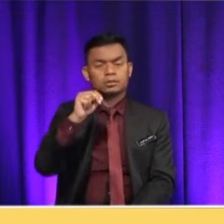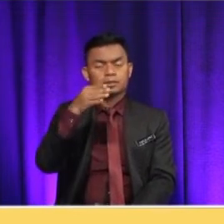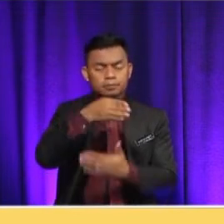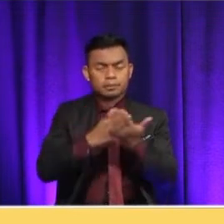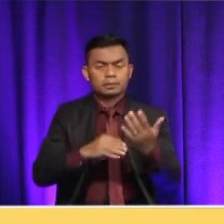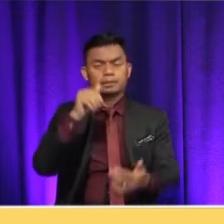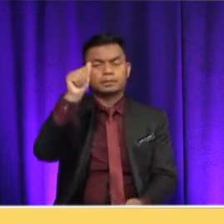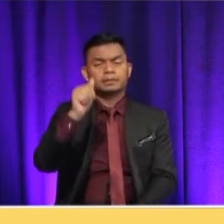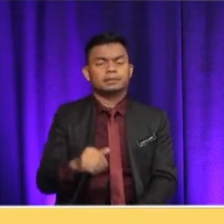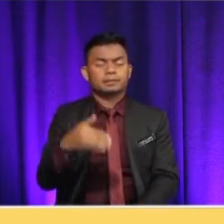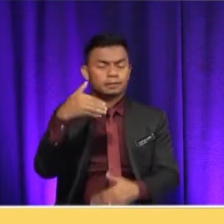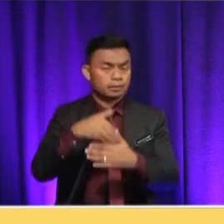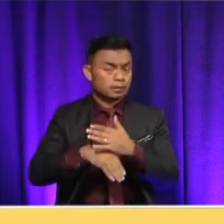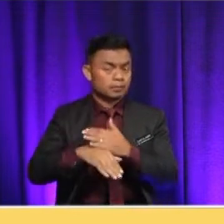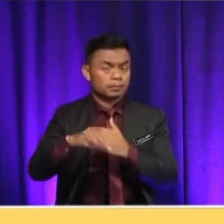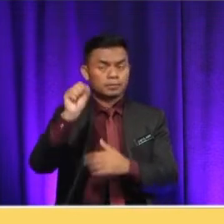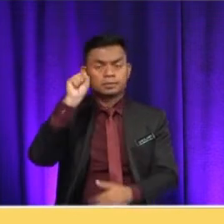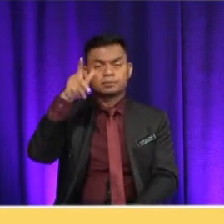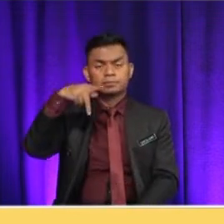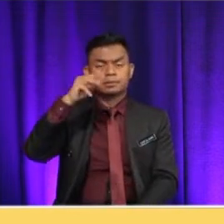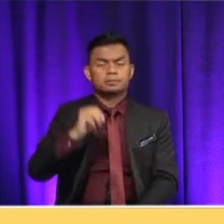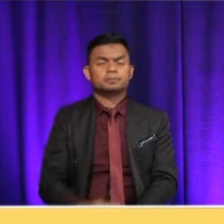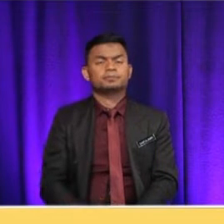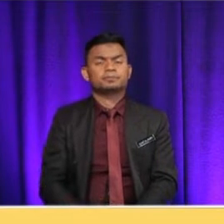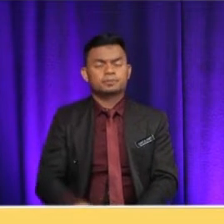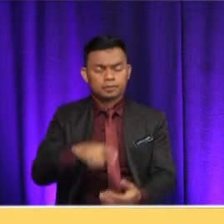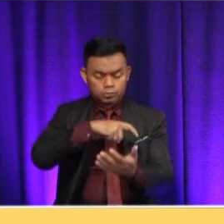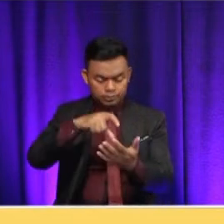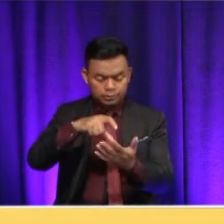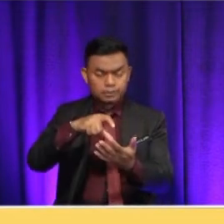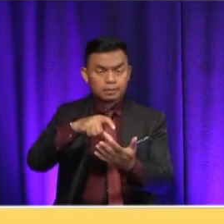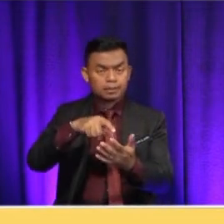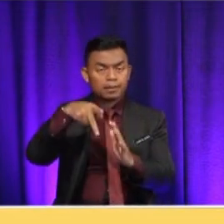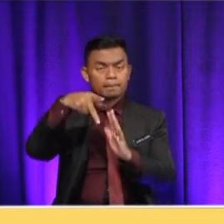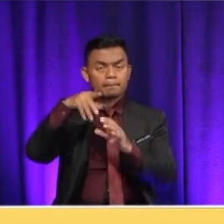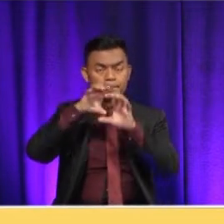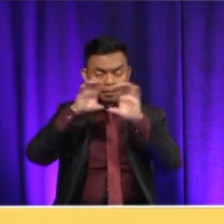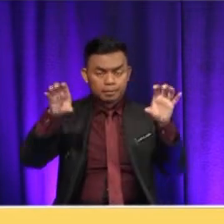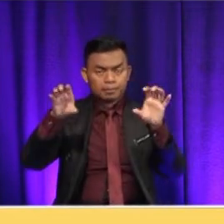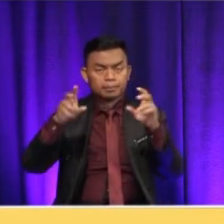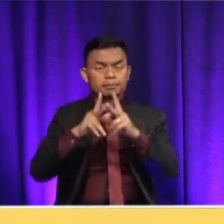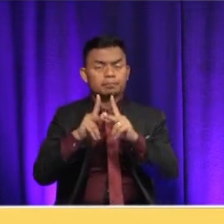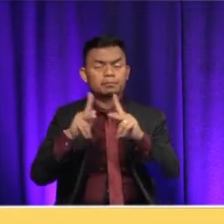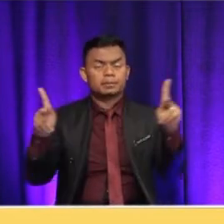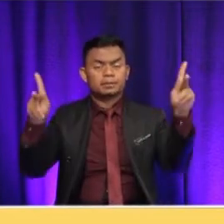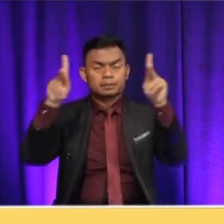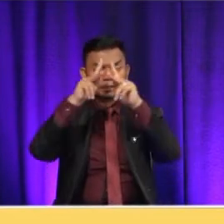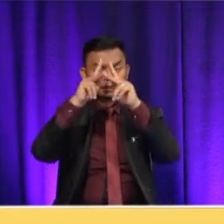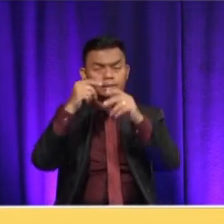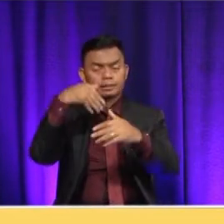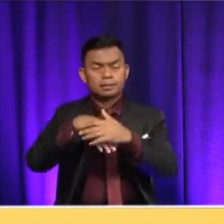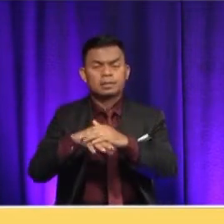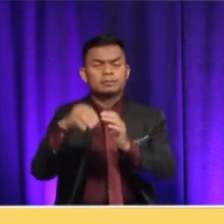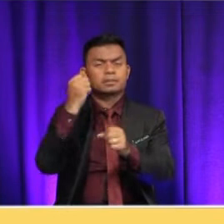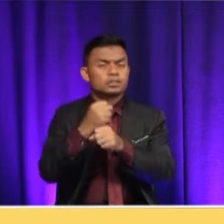Sean. Okey, lukisan perpaipan penting dalam kerja penyelenggaraan bangunan. Ada rangsangan kat situ.